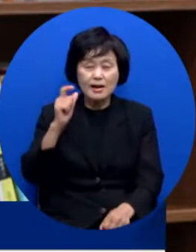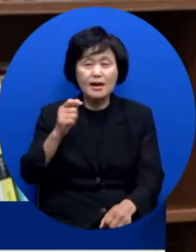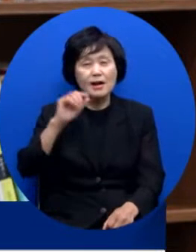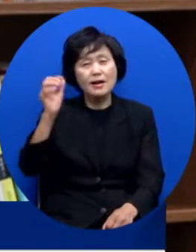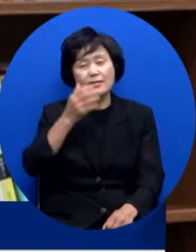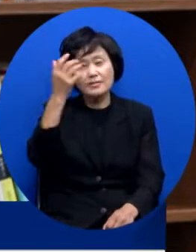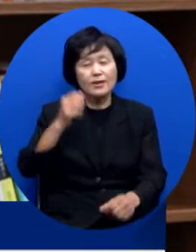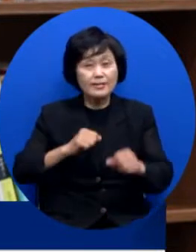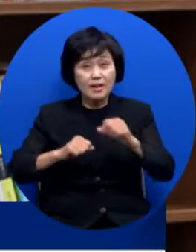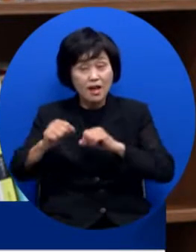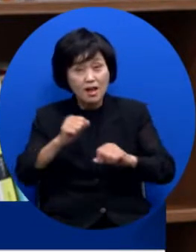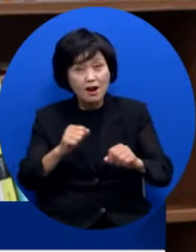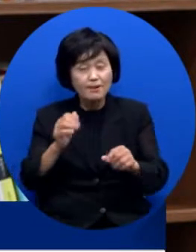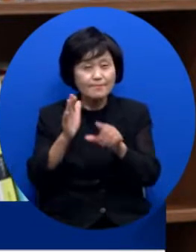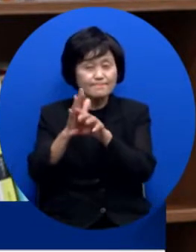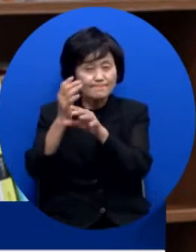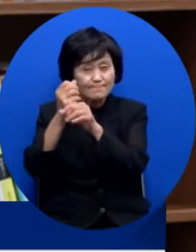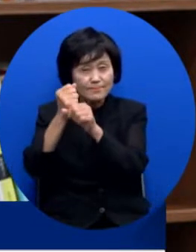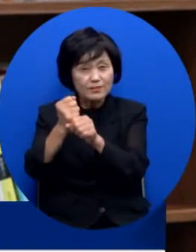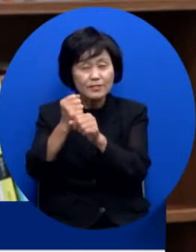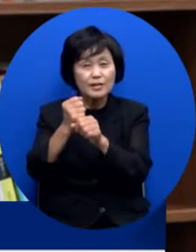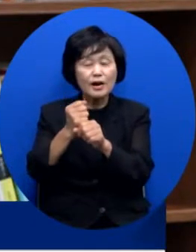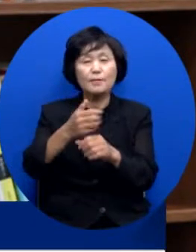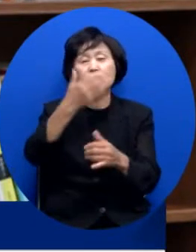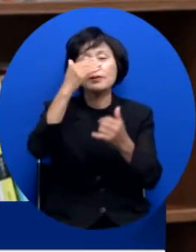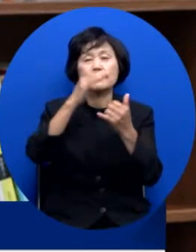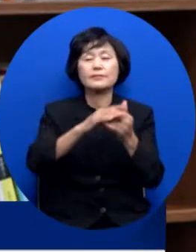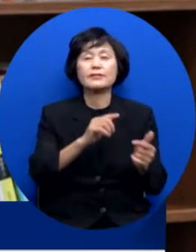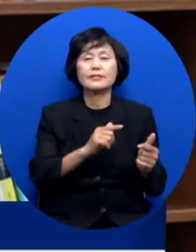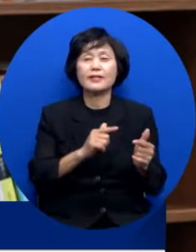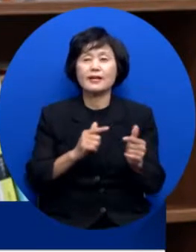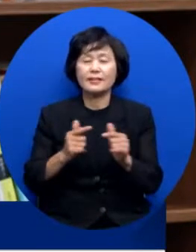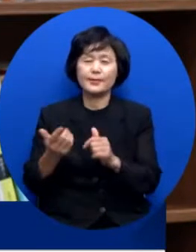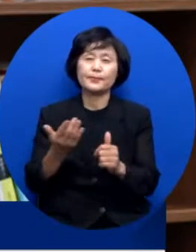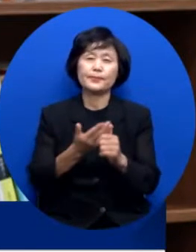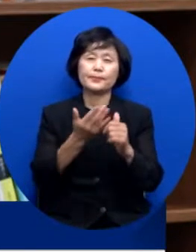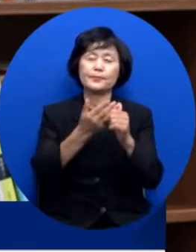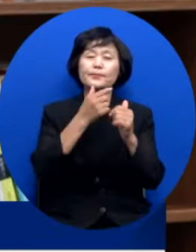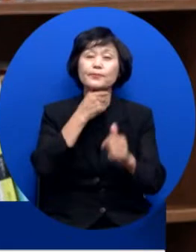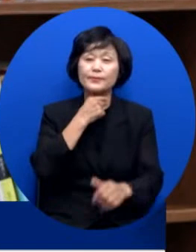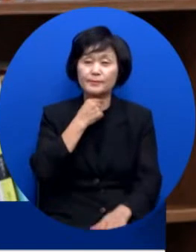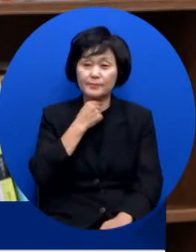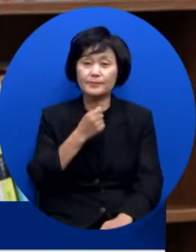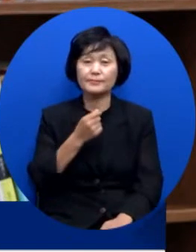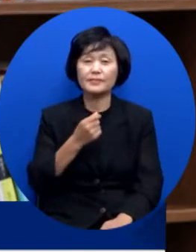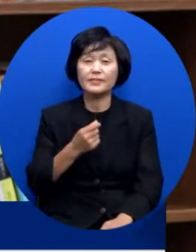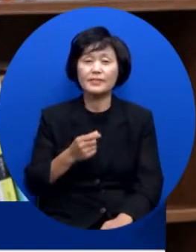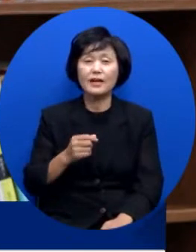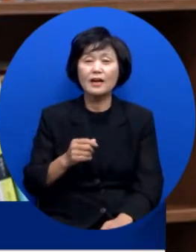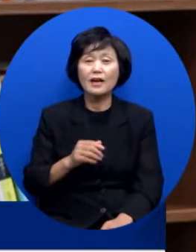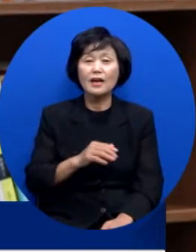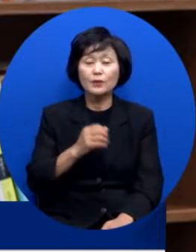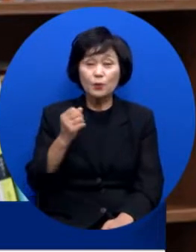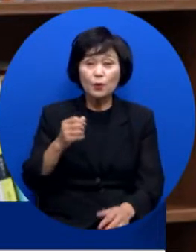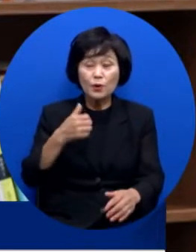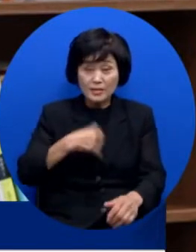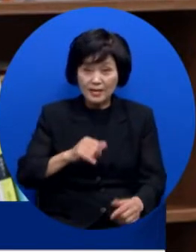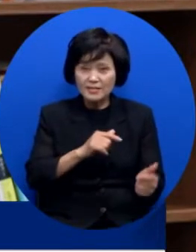의지하는 그런 다음 세대를 세우고 싶습니다. 그래서 같은 신앙 후대에 전수하는데